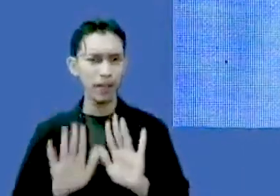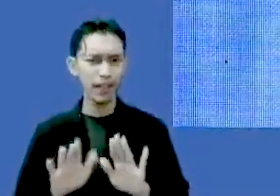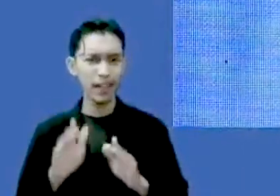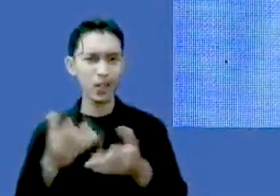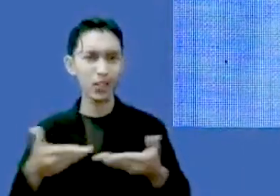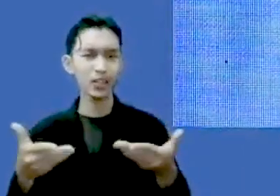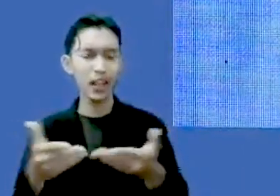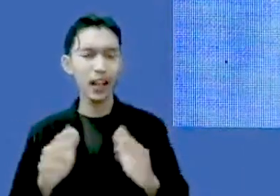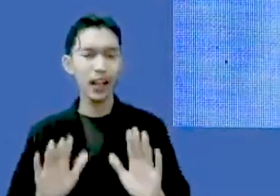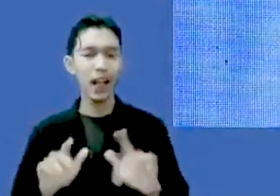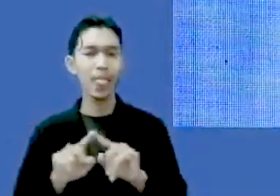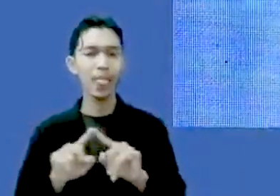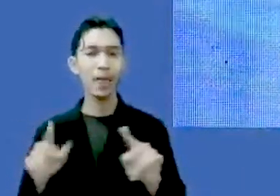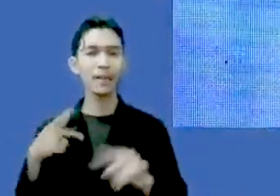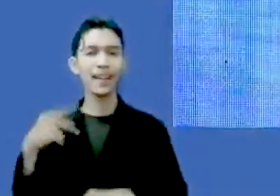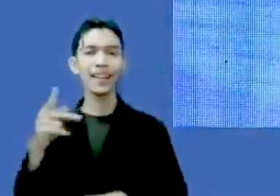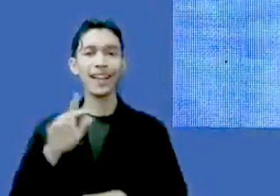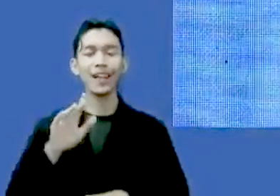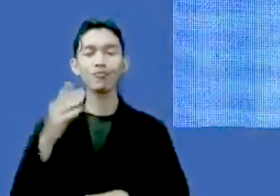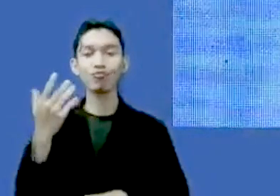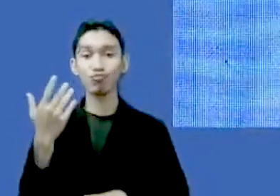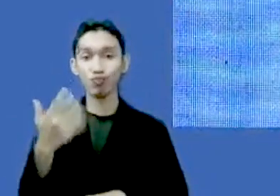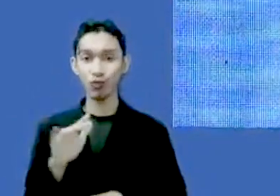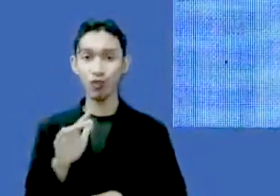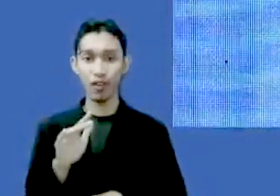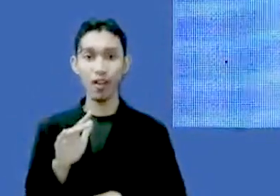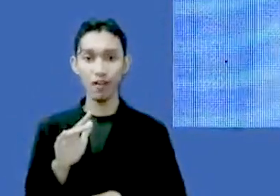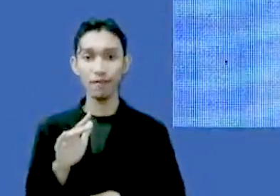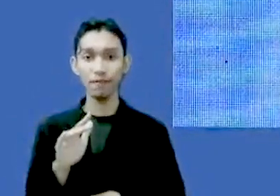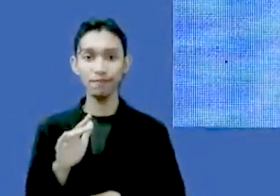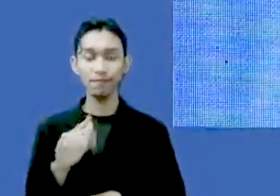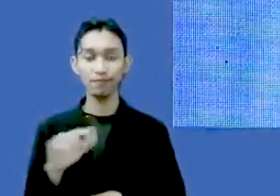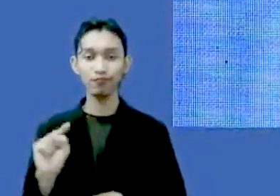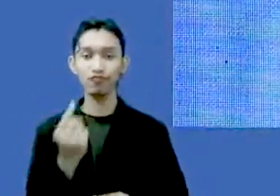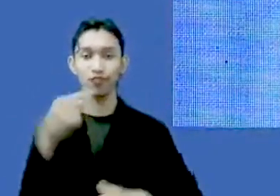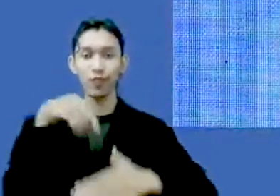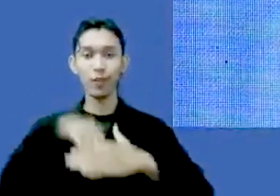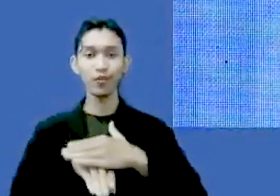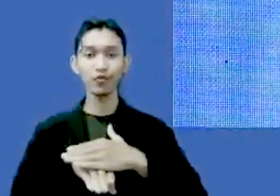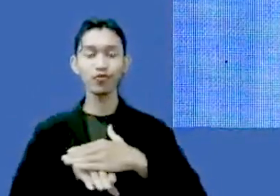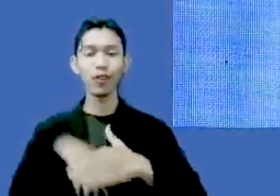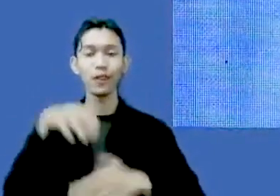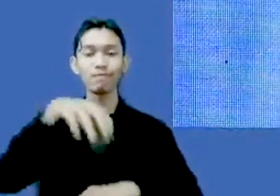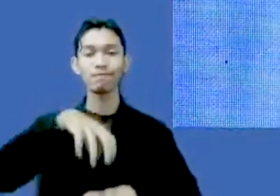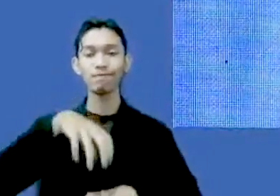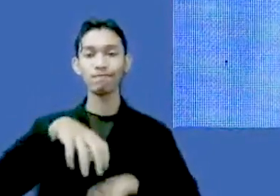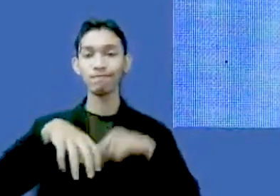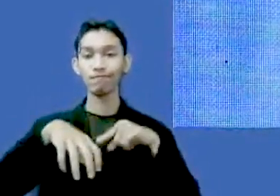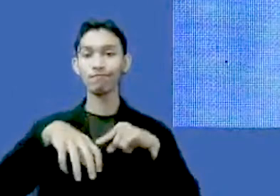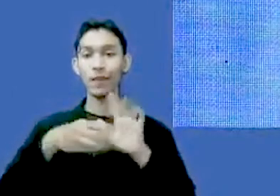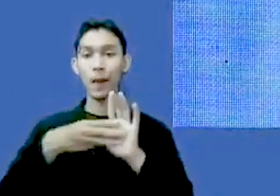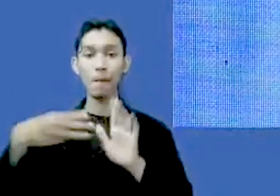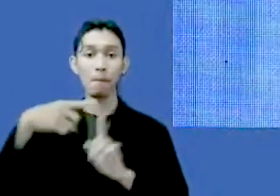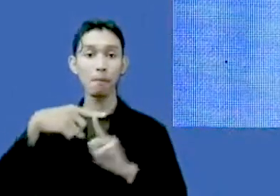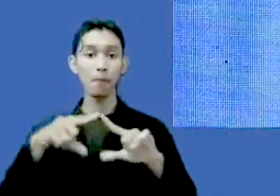tetapi kita sudah akan atau malah justru sudah mulai masuk ke ruang yang namanya metaforce